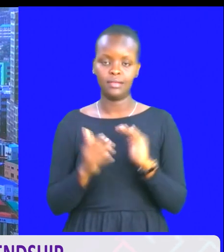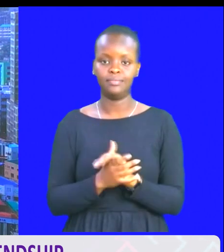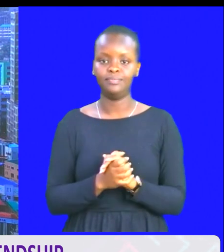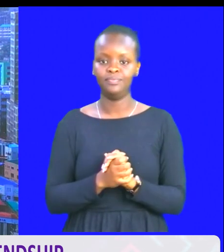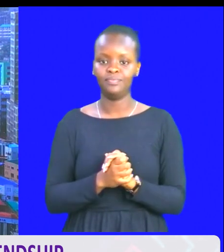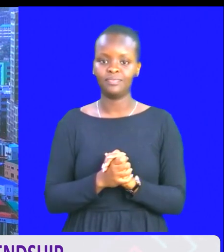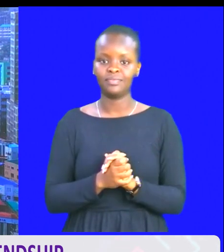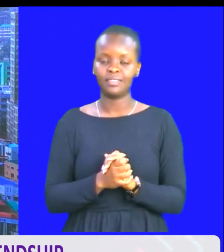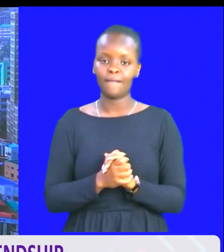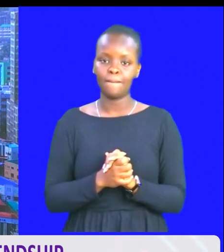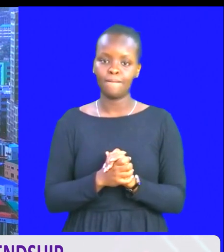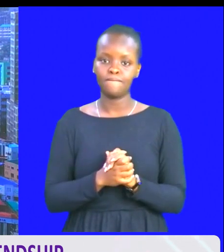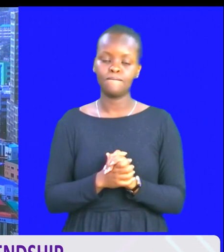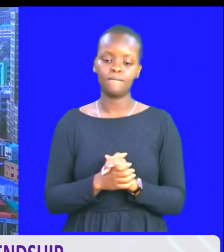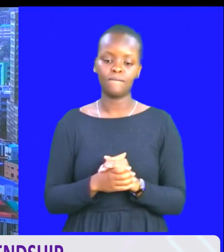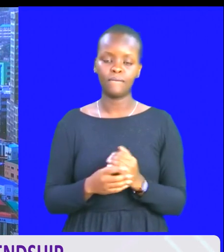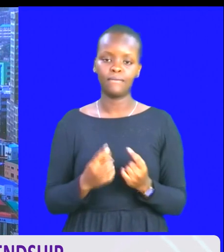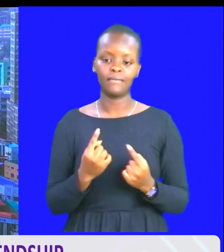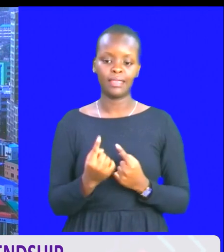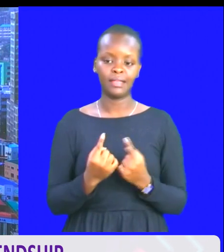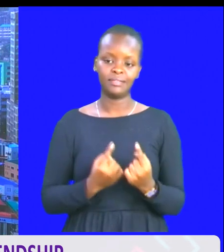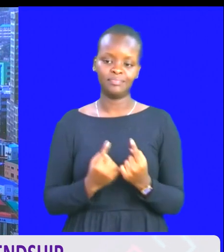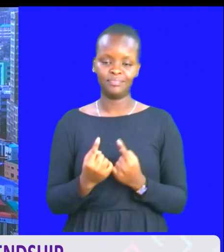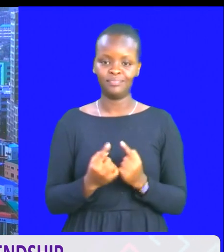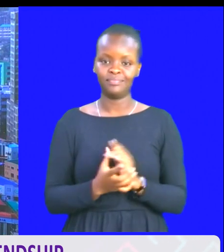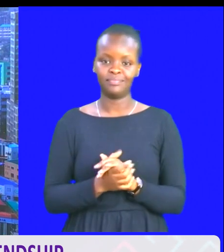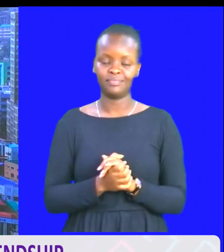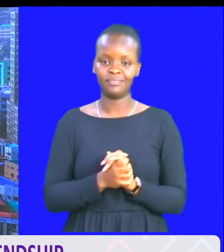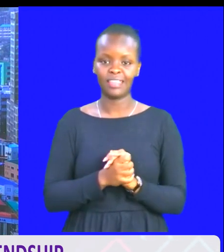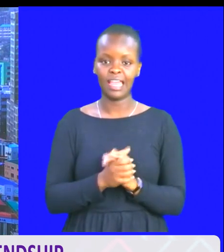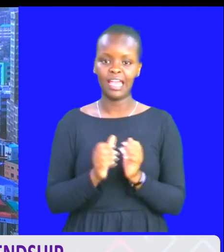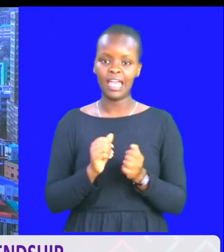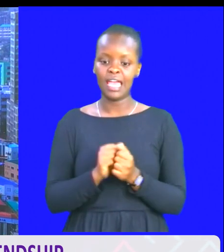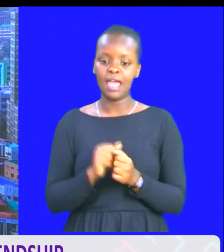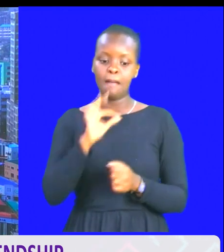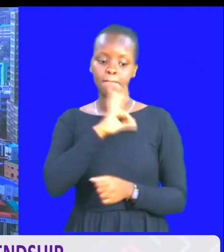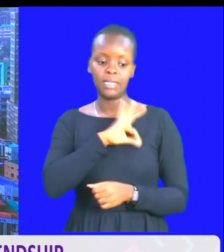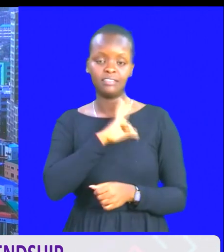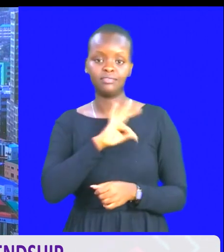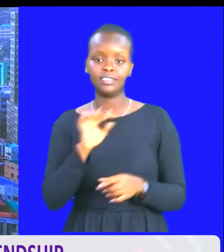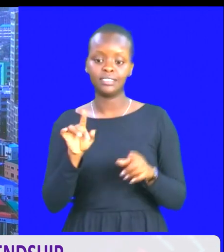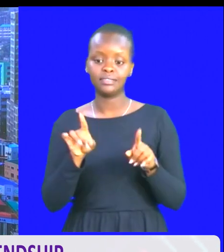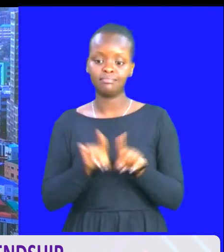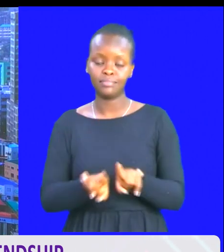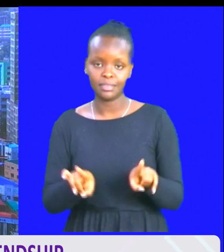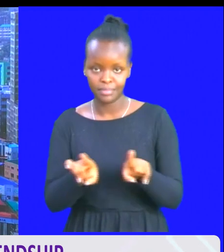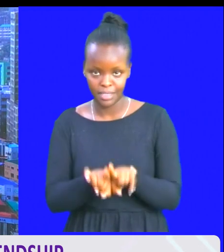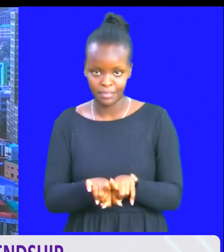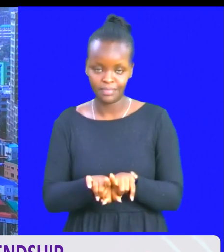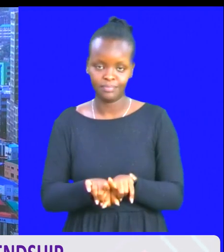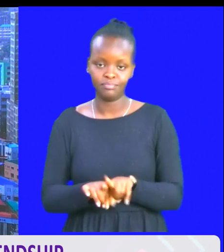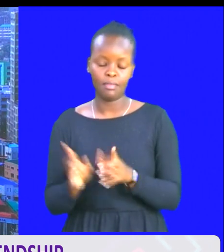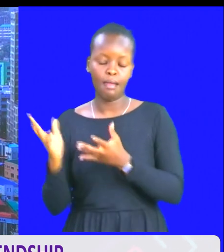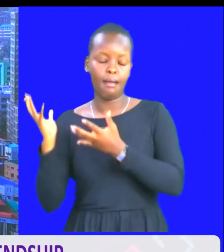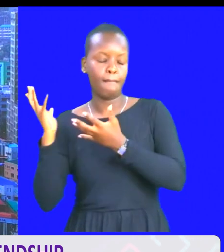Ndio. You benefit, I benefit. See, it's in one way traffic. Ah, Zio, because you end up bombarding them, yeah? Bombarding